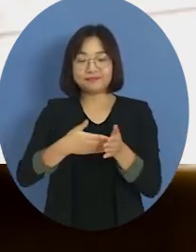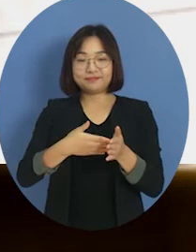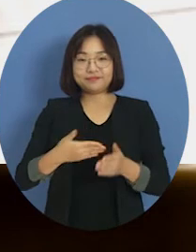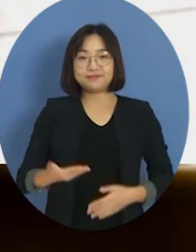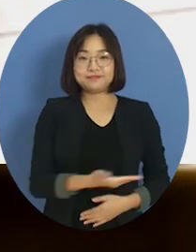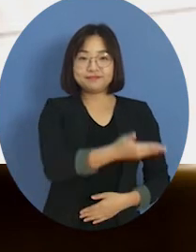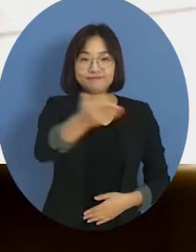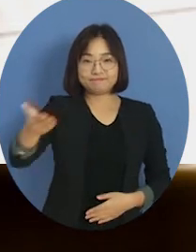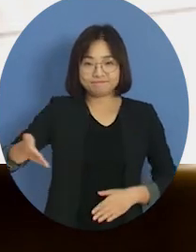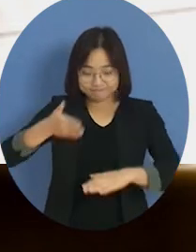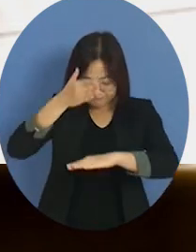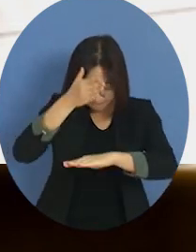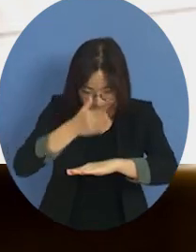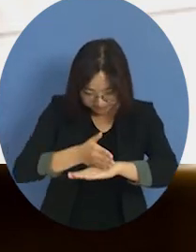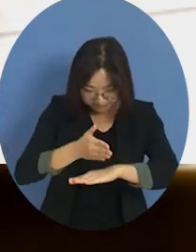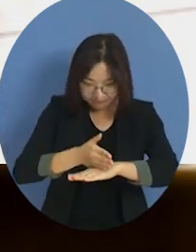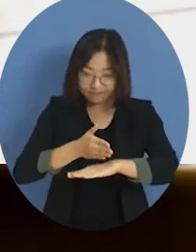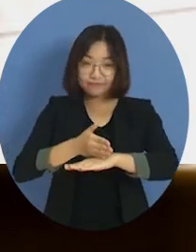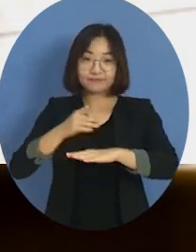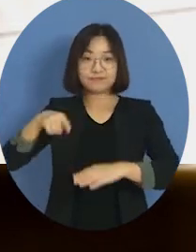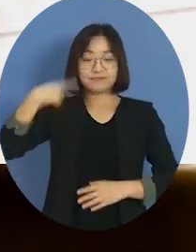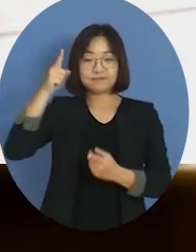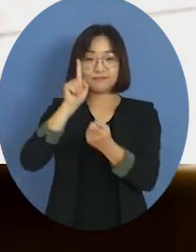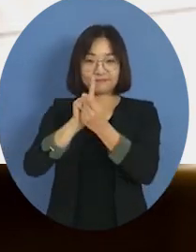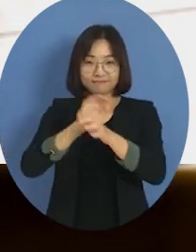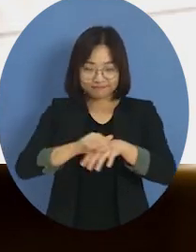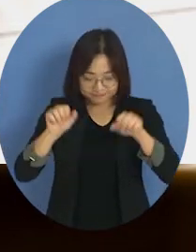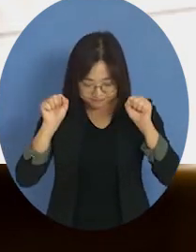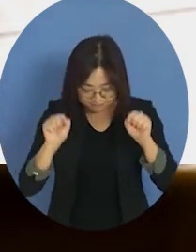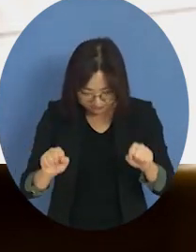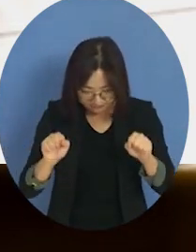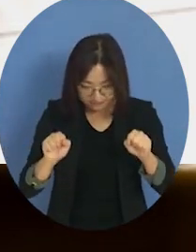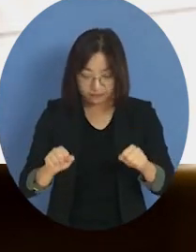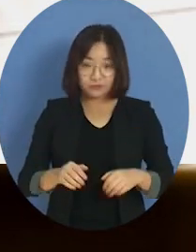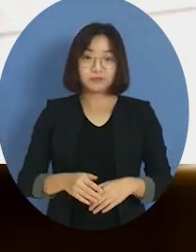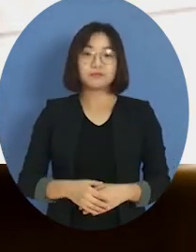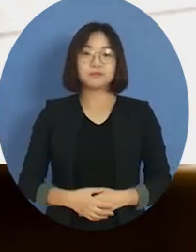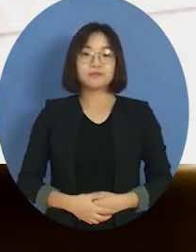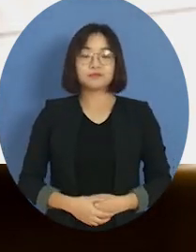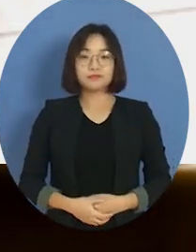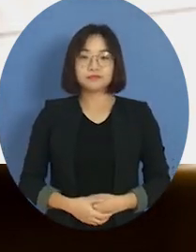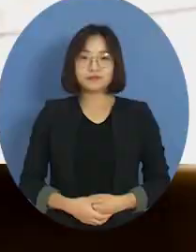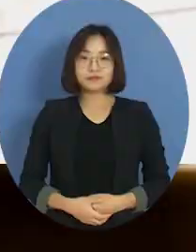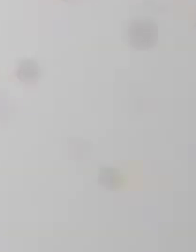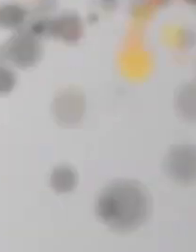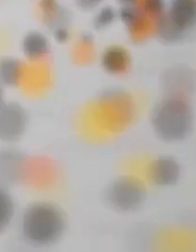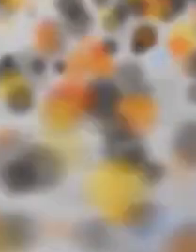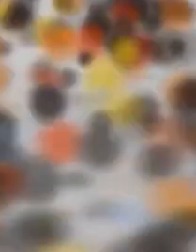오늘은 여기서 마치겠습니다. 시청해주신 여러분 고맙습니다. 다음 회에 뵙겠습니다.